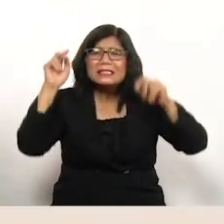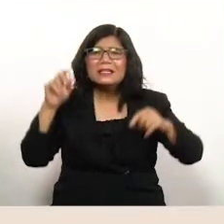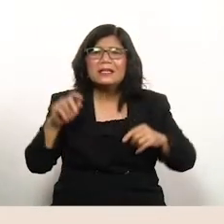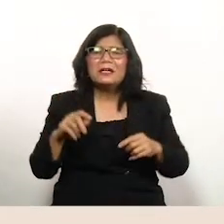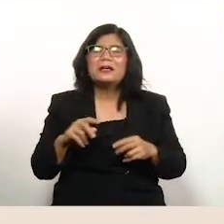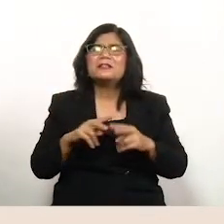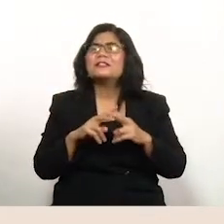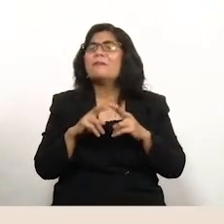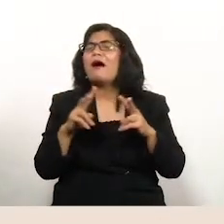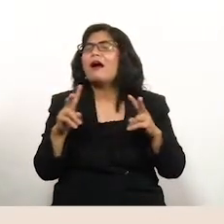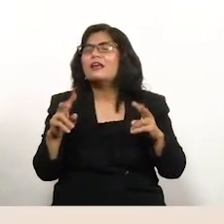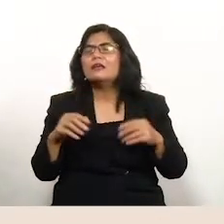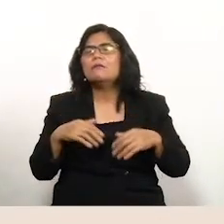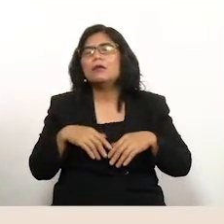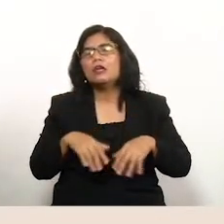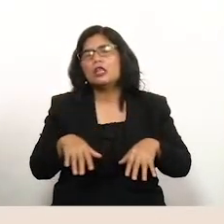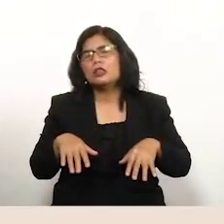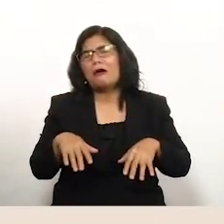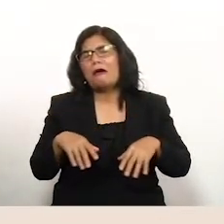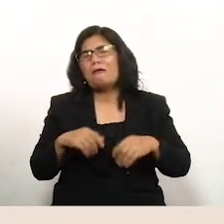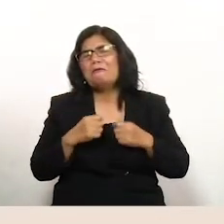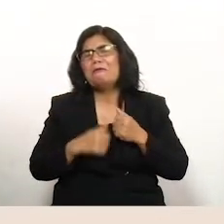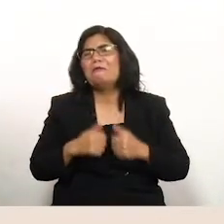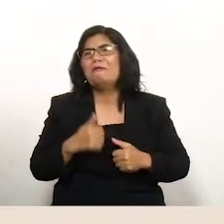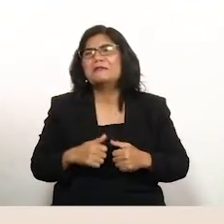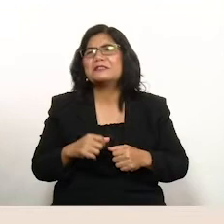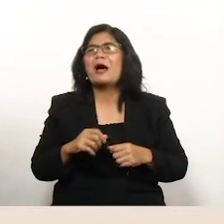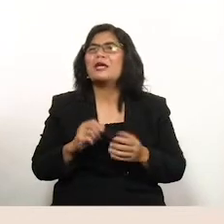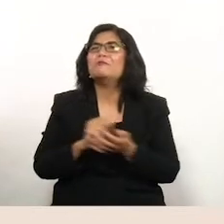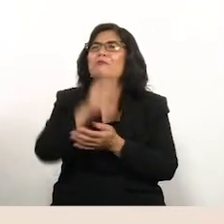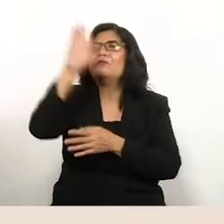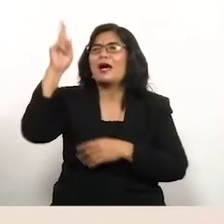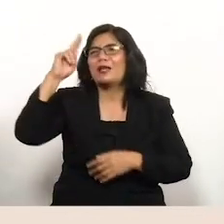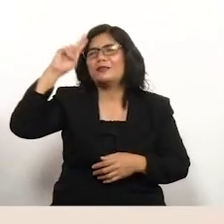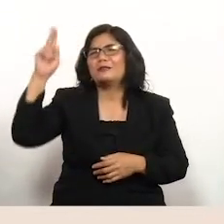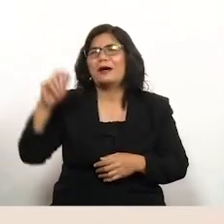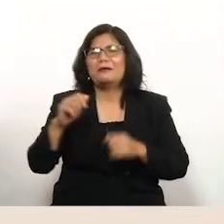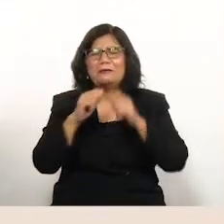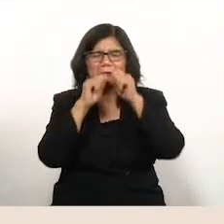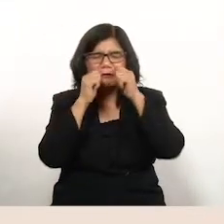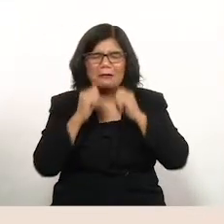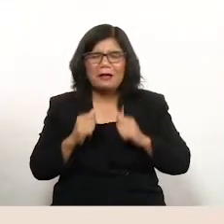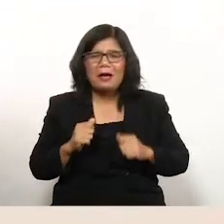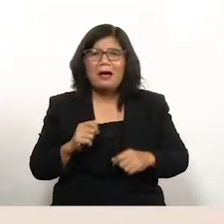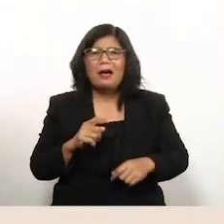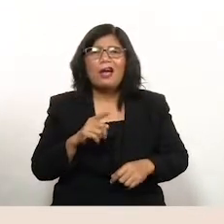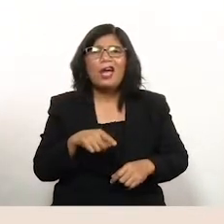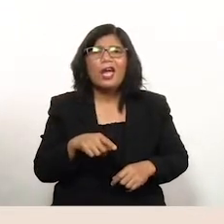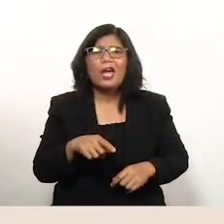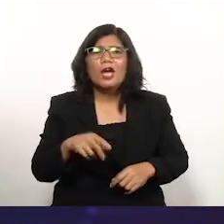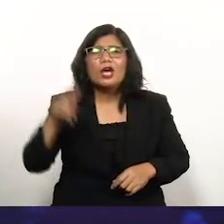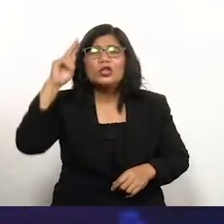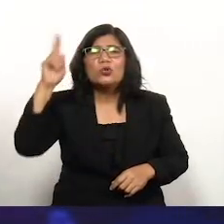makin menderita makin memuliakan Tuhan eh sorry untuk bilang ini kau pikir Tuhan tuh Hitler